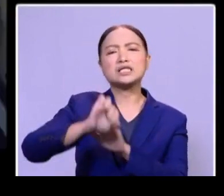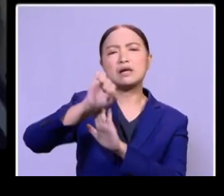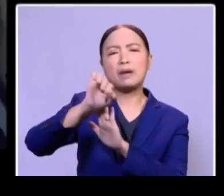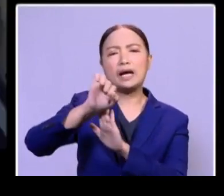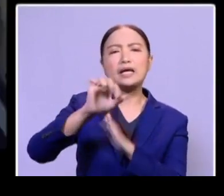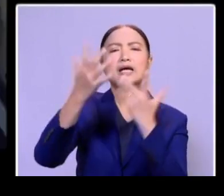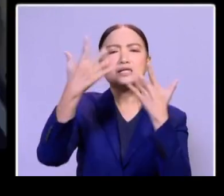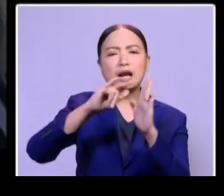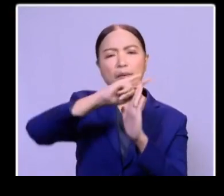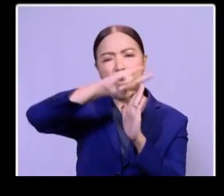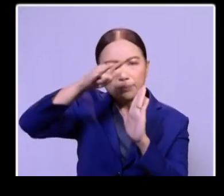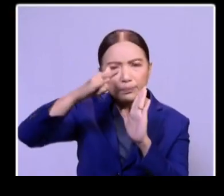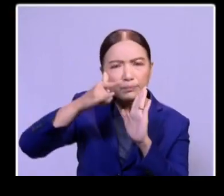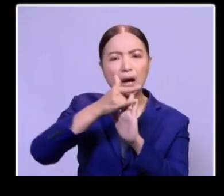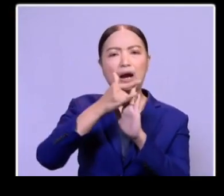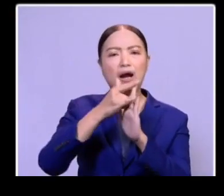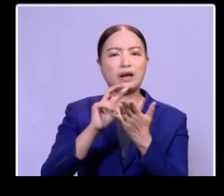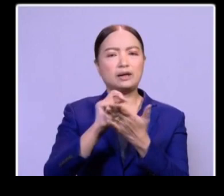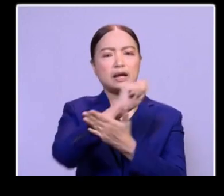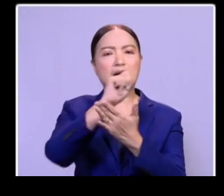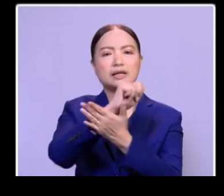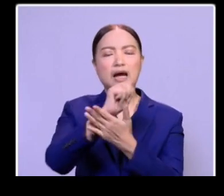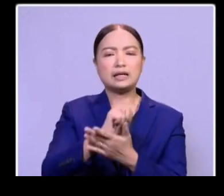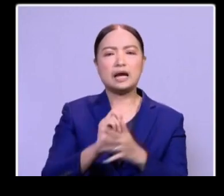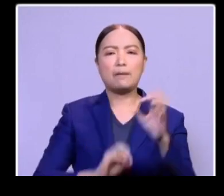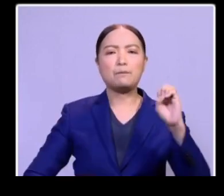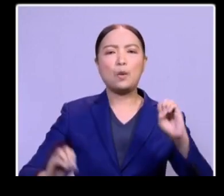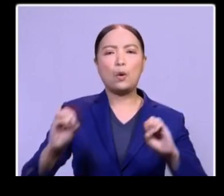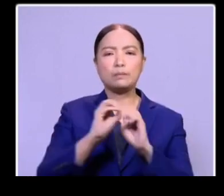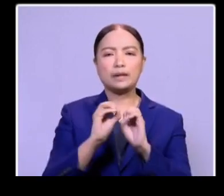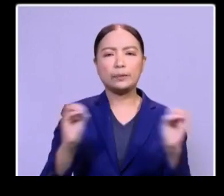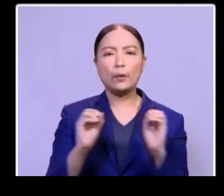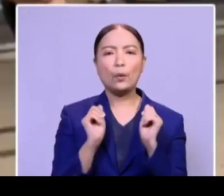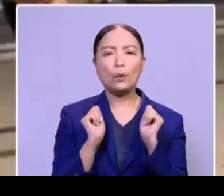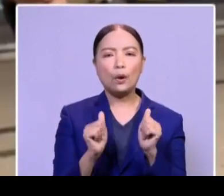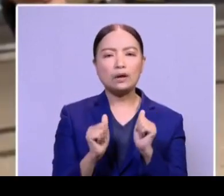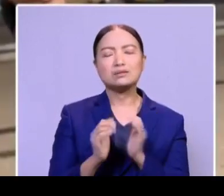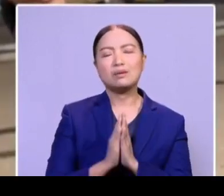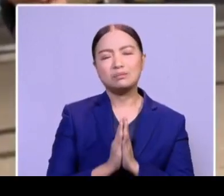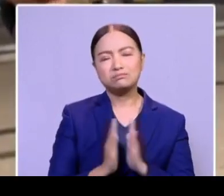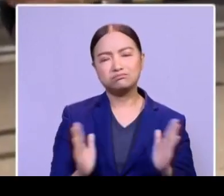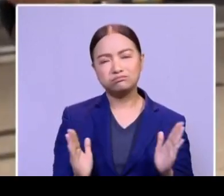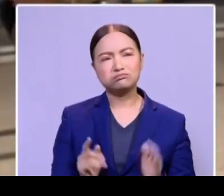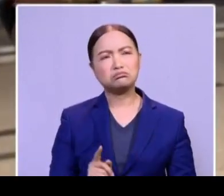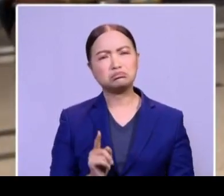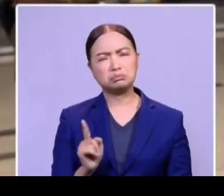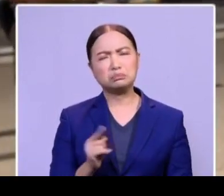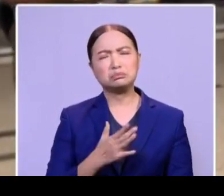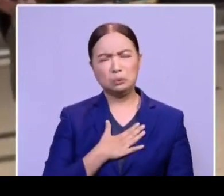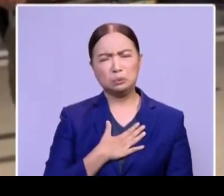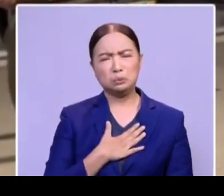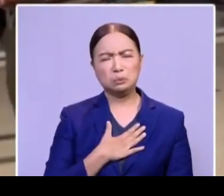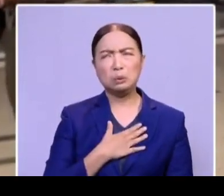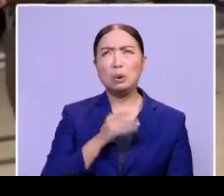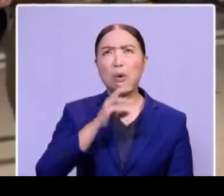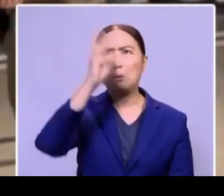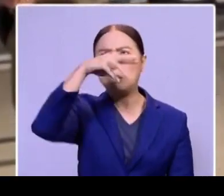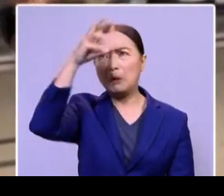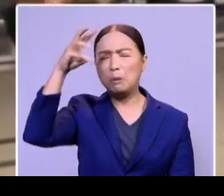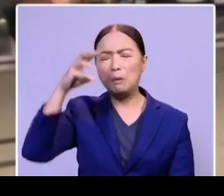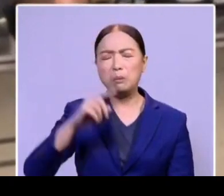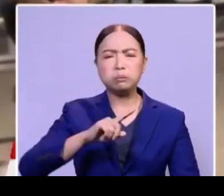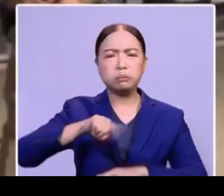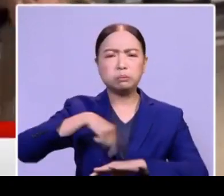คนกลับบ้านได้อย่างปลอดภัยไปฟังทางผู้โดยสารกันหน่อยค่ะ ตกค่ะตกนาน